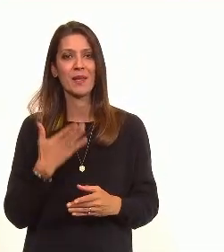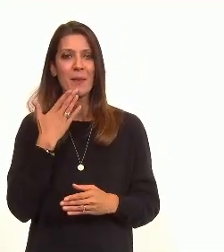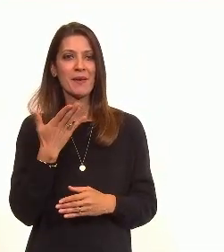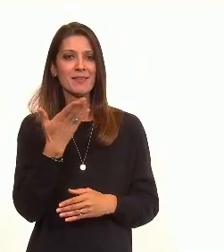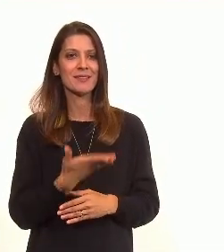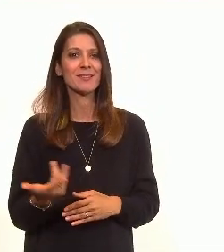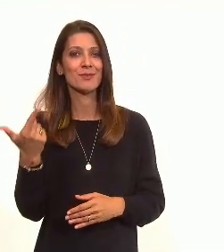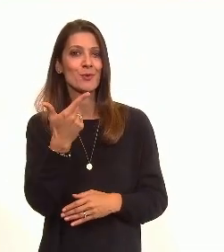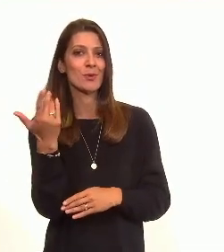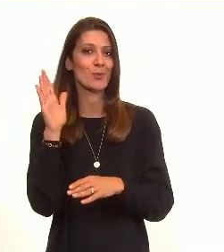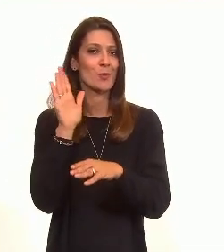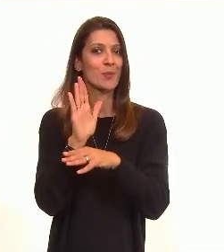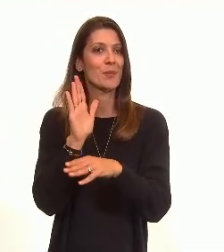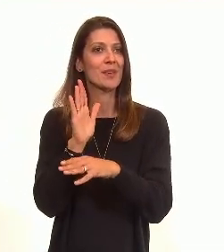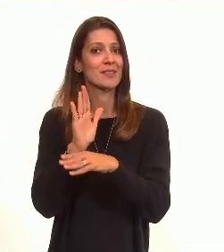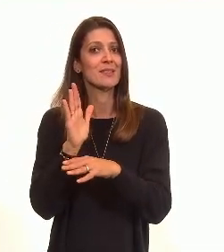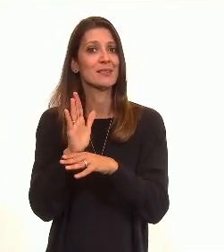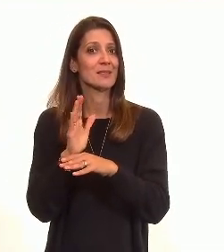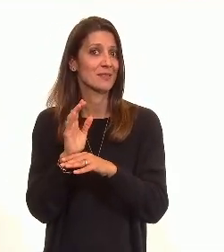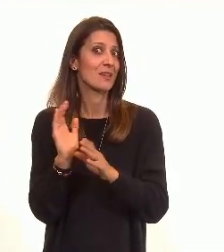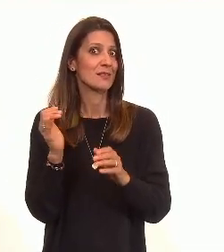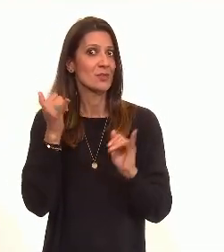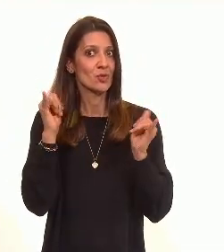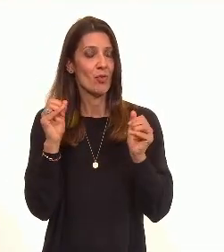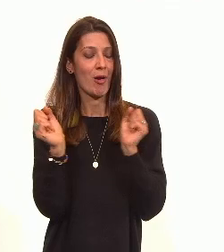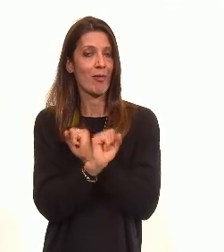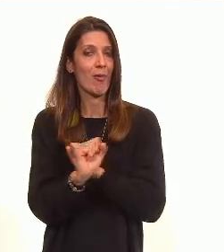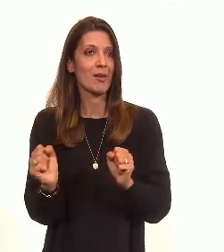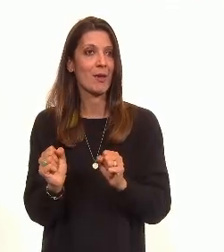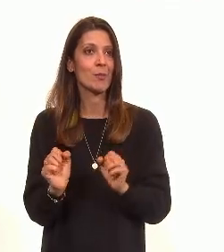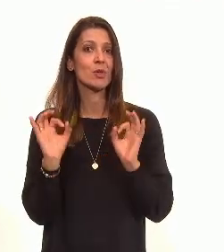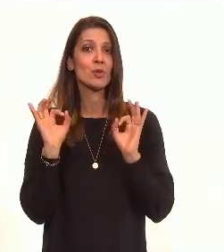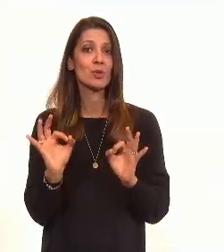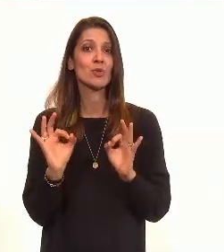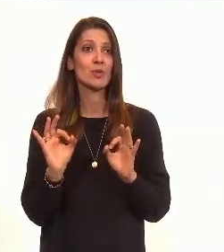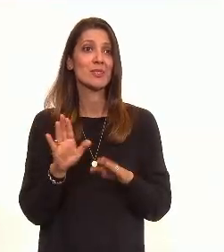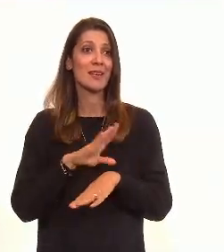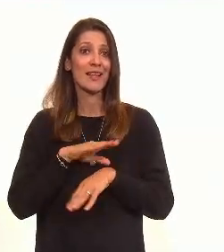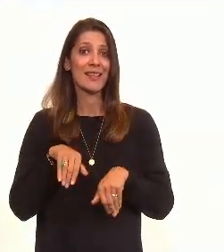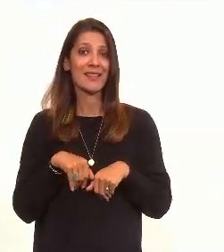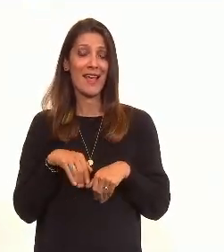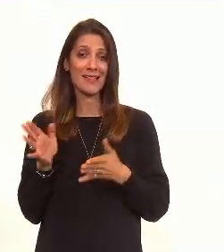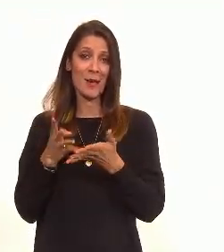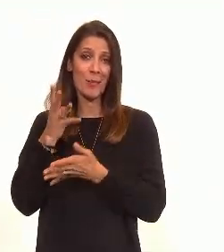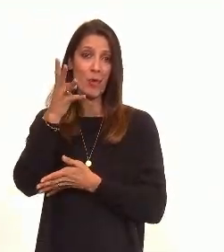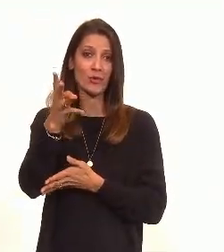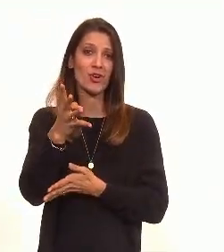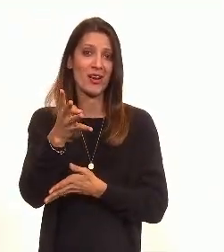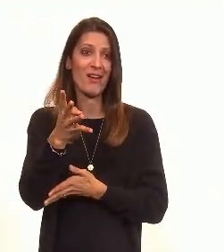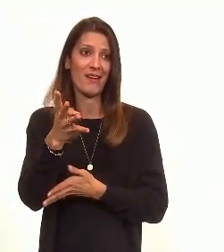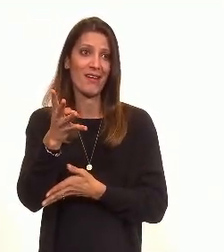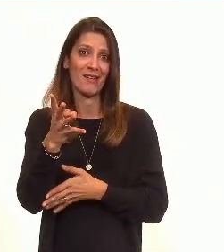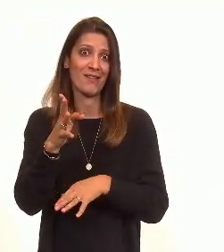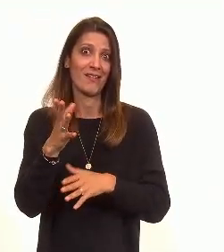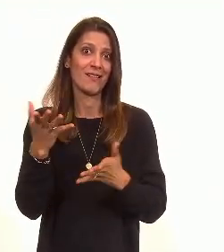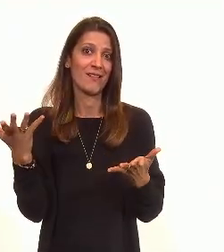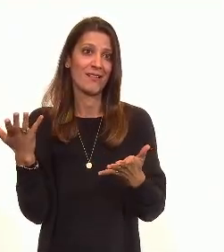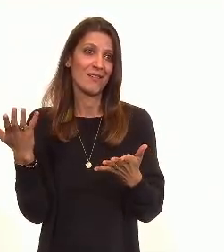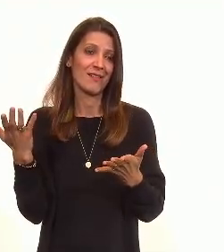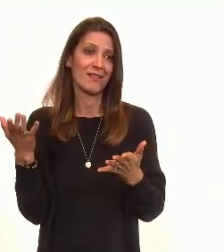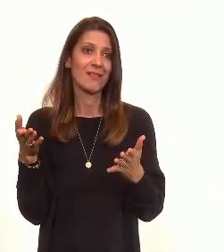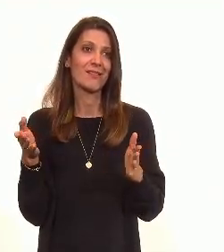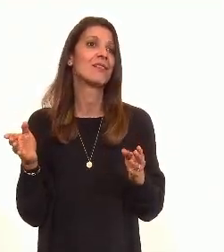Sous-titres écrits en gros caractères, voix pour dire ce qui est écrit, vocabulaire simple. On